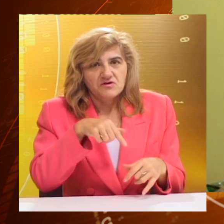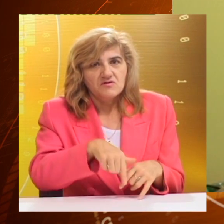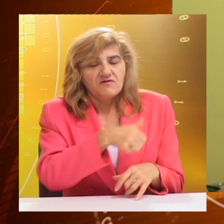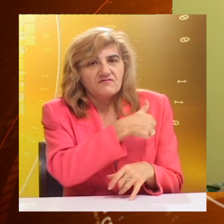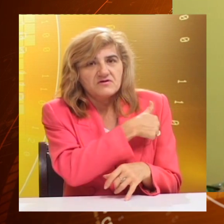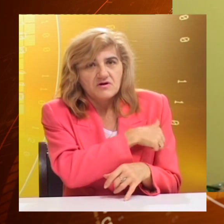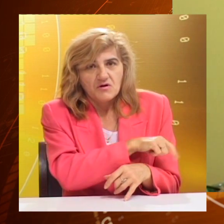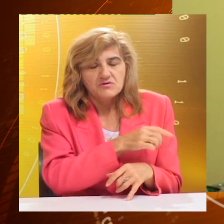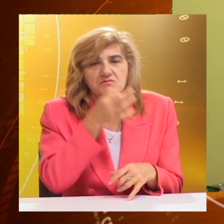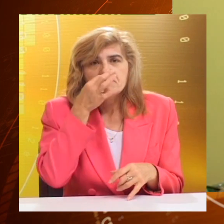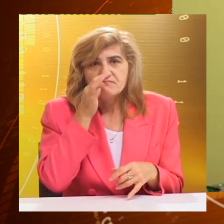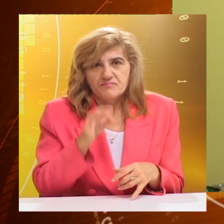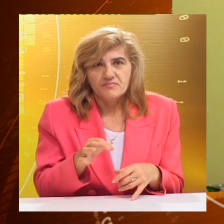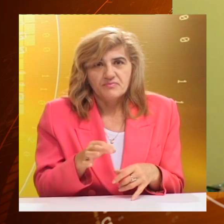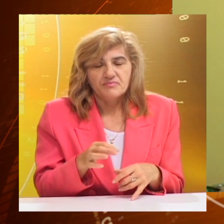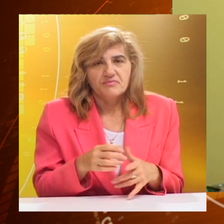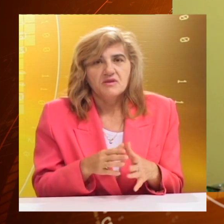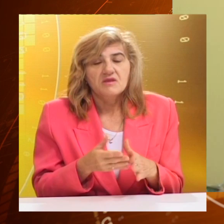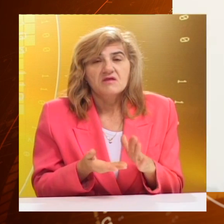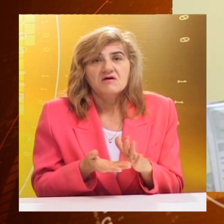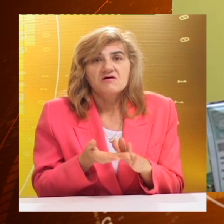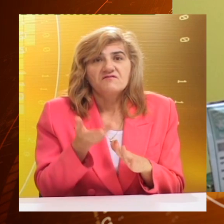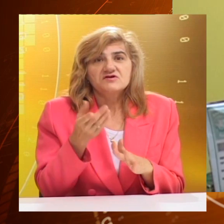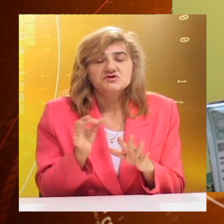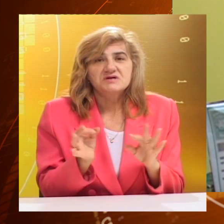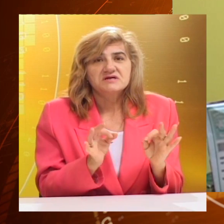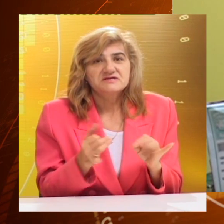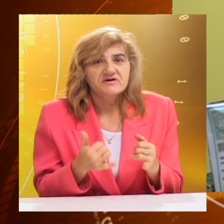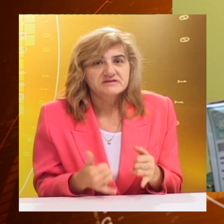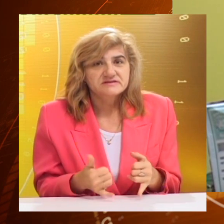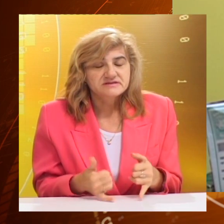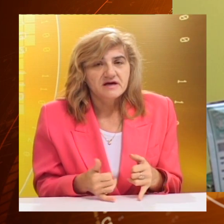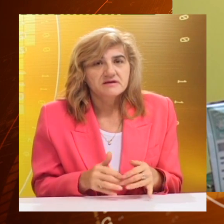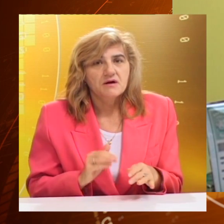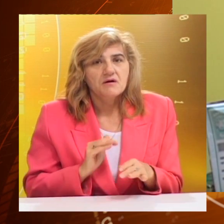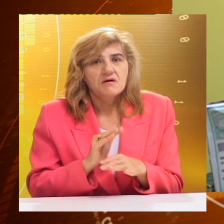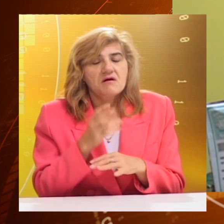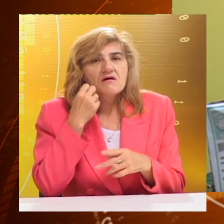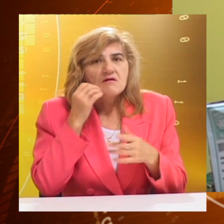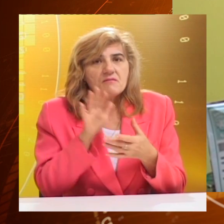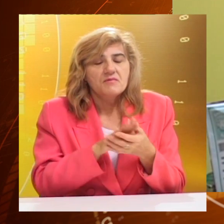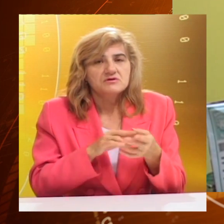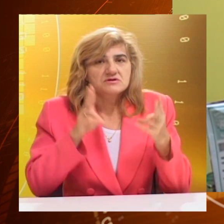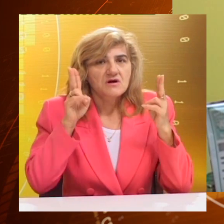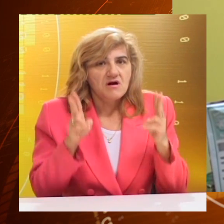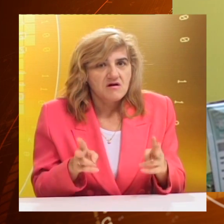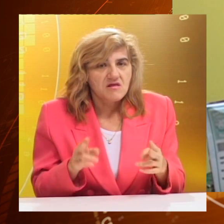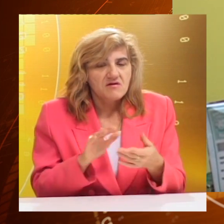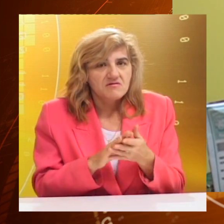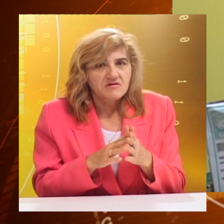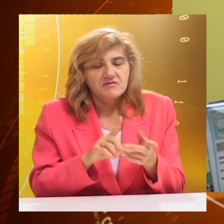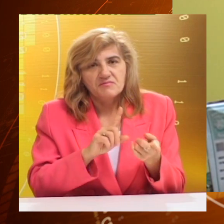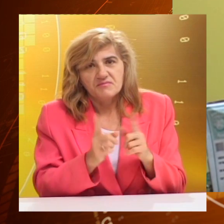naspram ovogodišnjeg roda je bolja prodaja. Znate kako više ide sveže za sada trenutno, ali kad dođu